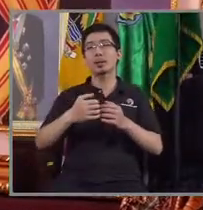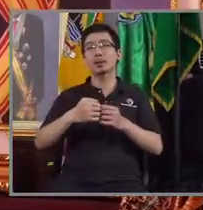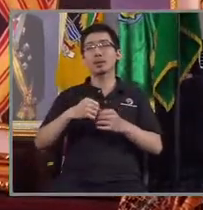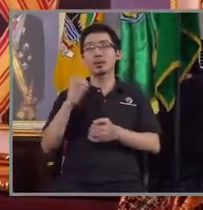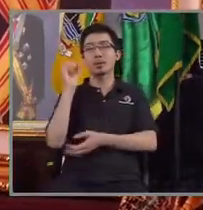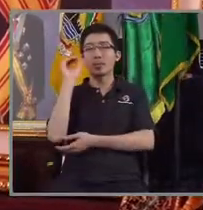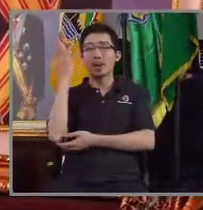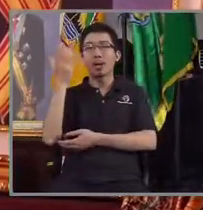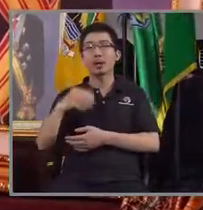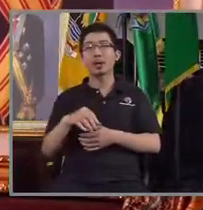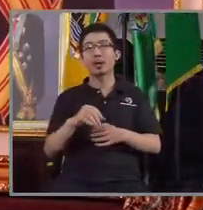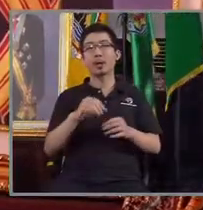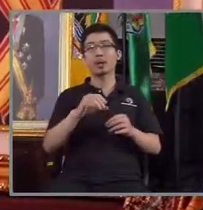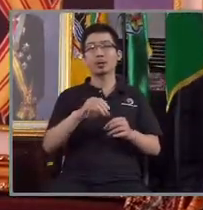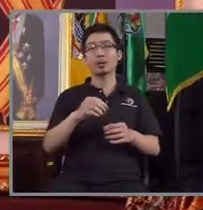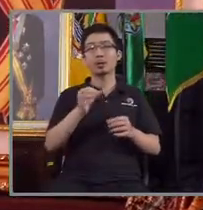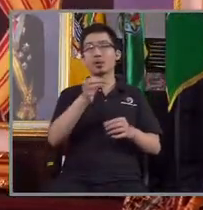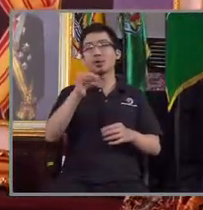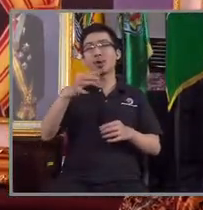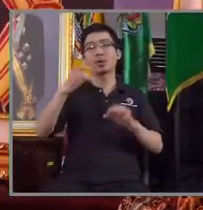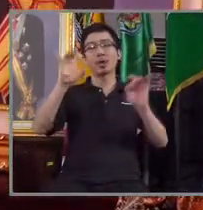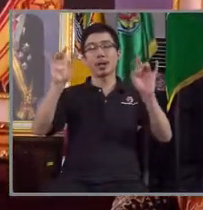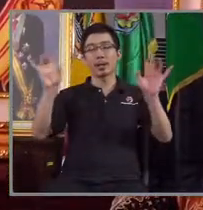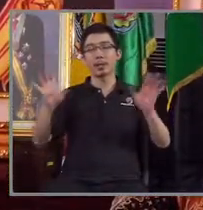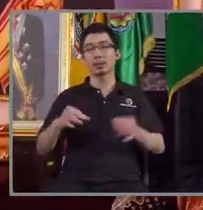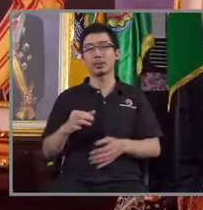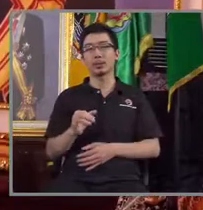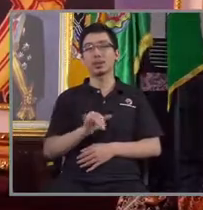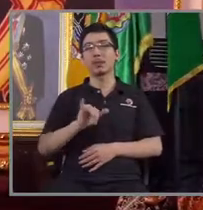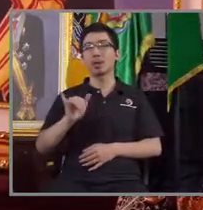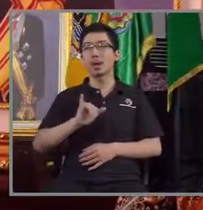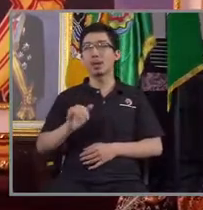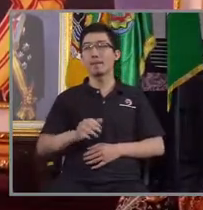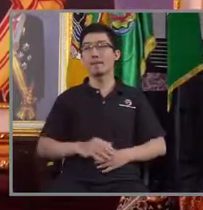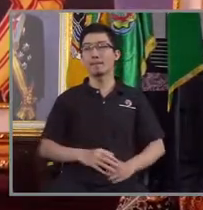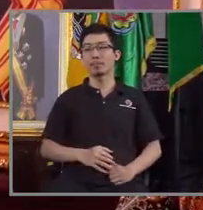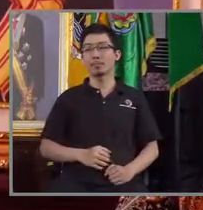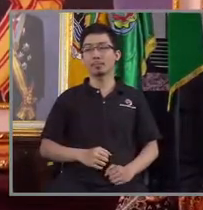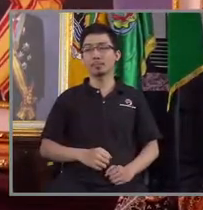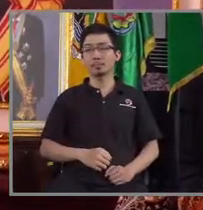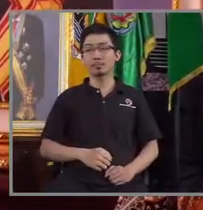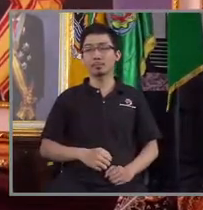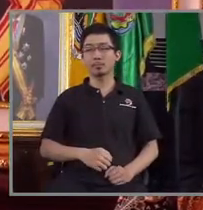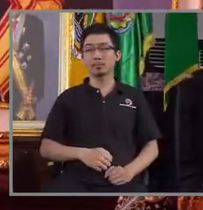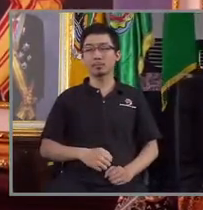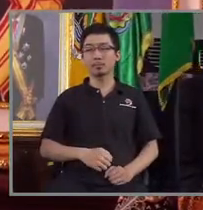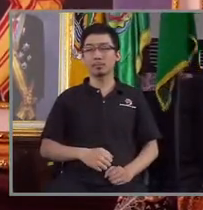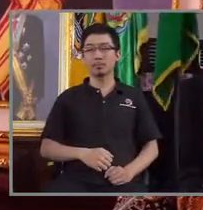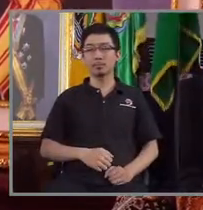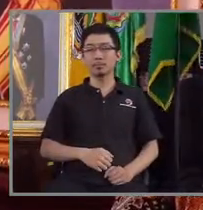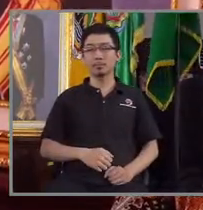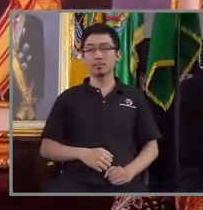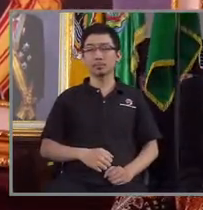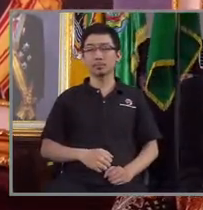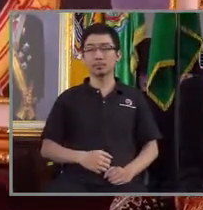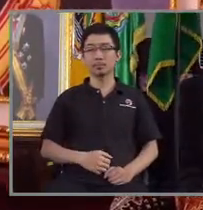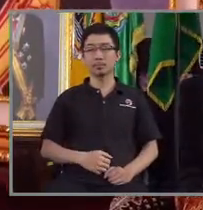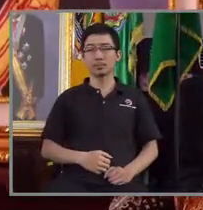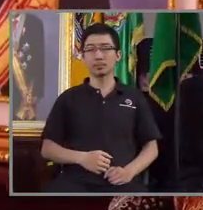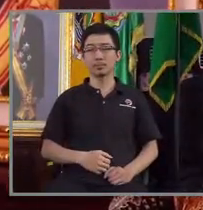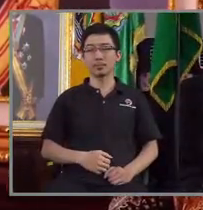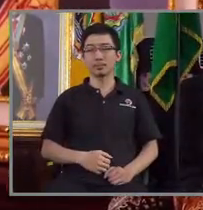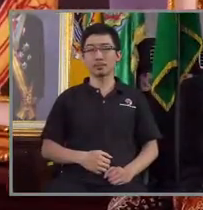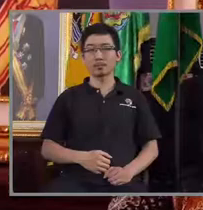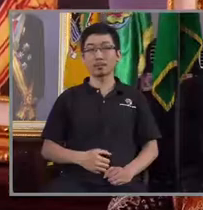tidak boleh usul bantuan mata rincian usulnya berbagai akan diselesaikan kepada bekerja nanti dalam rakor